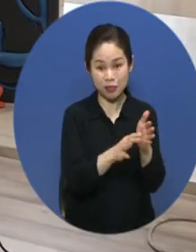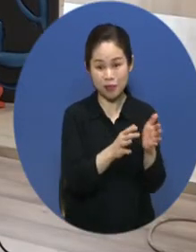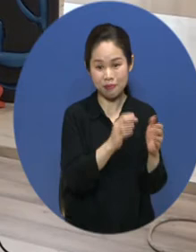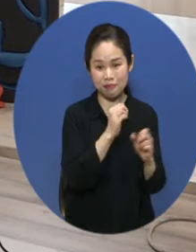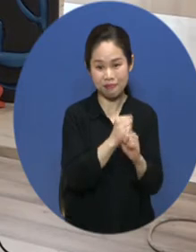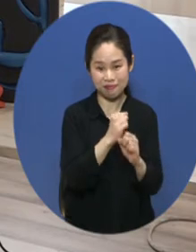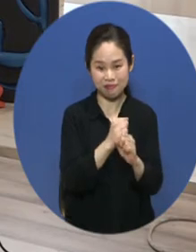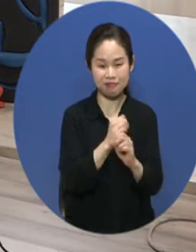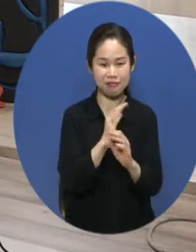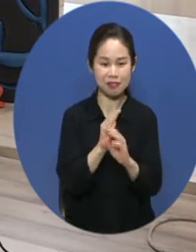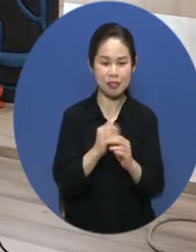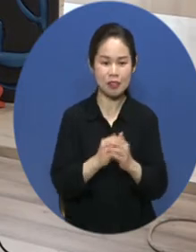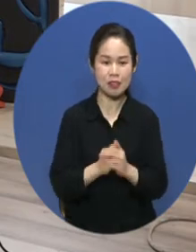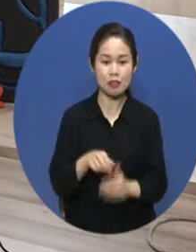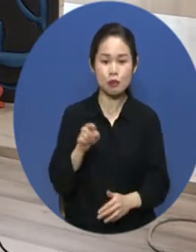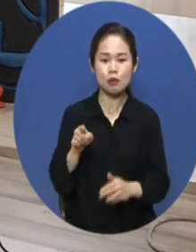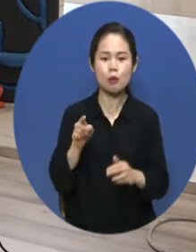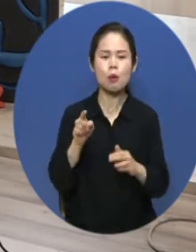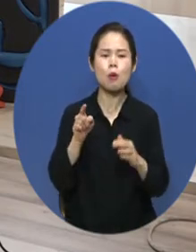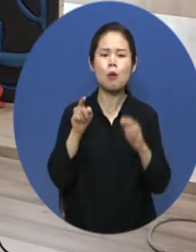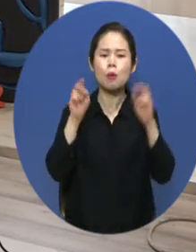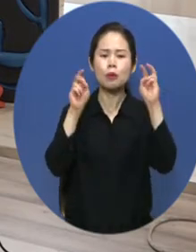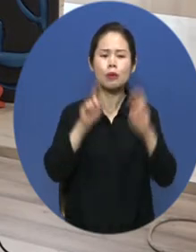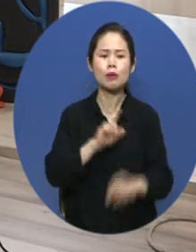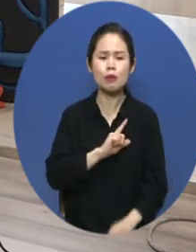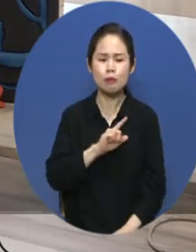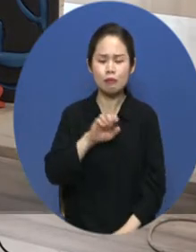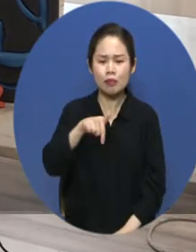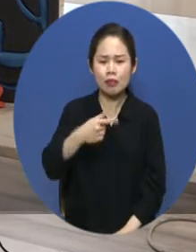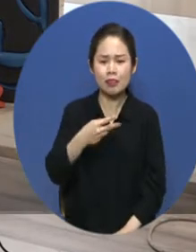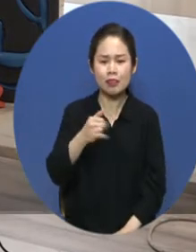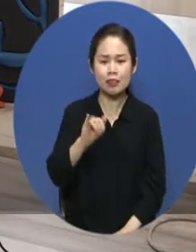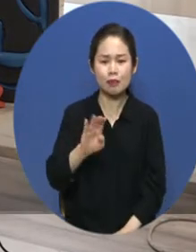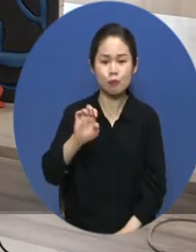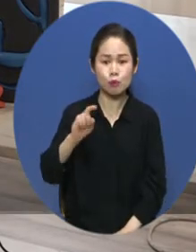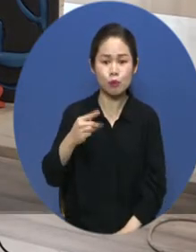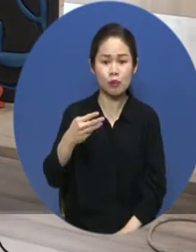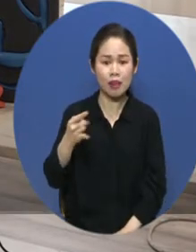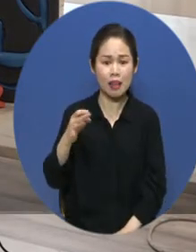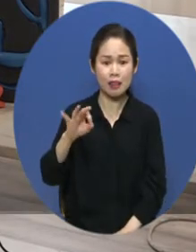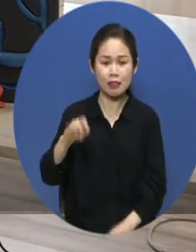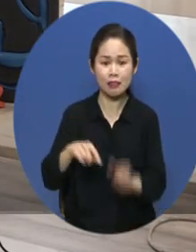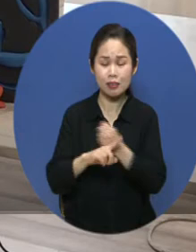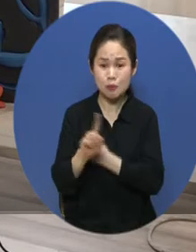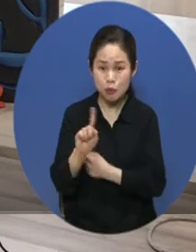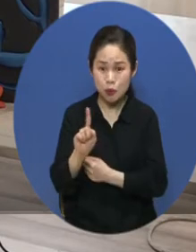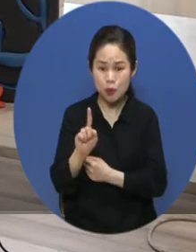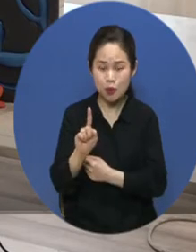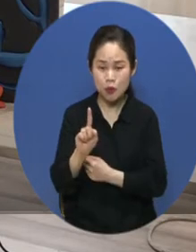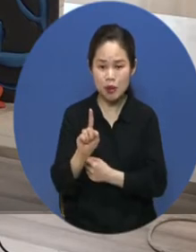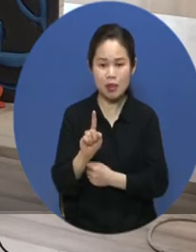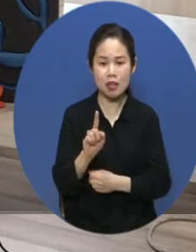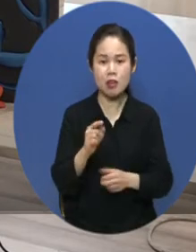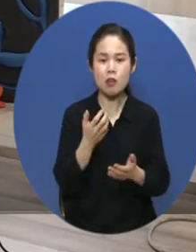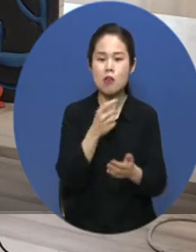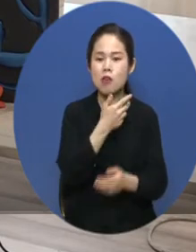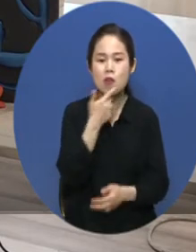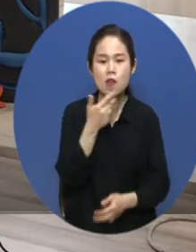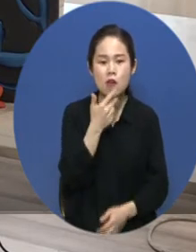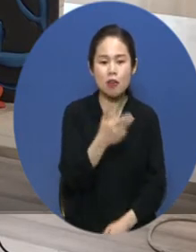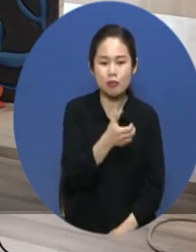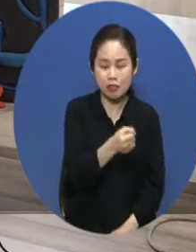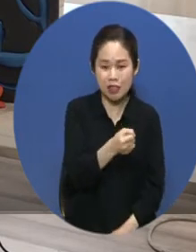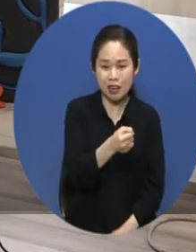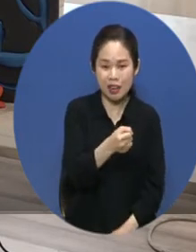그리플레이라는 회사 이름은 어떤 뜻을 담고 있는지 궁금합니다. 그리플레이는 쥐다의 그립이랑 플레이, 자유롭게